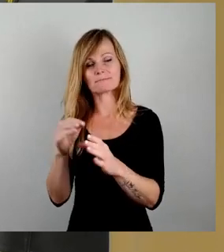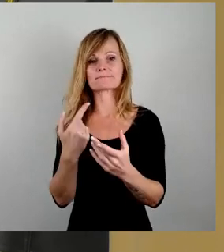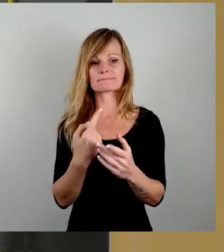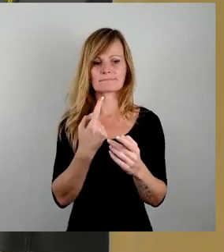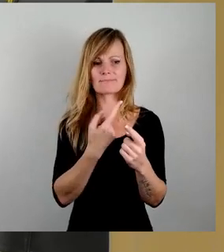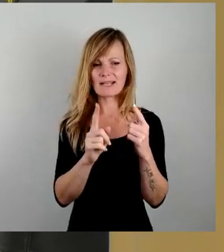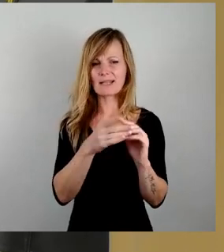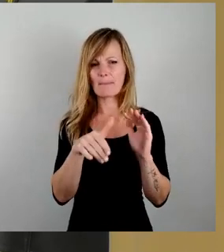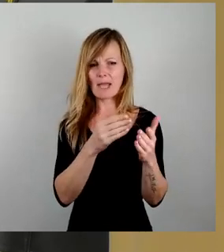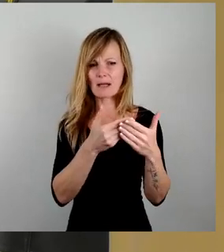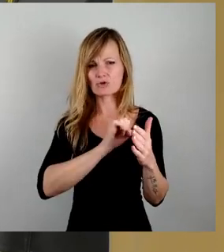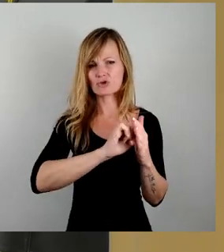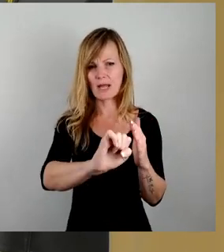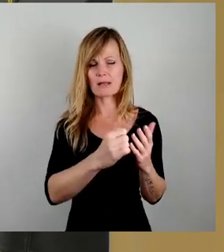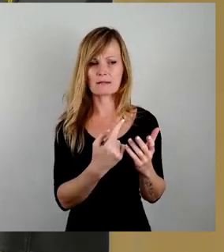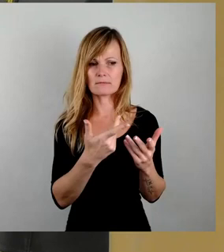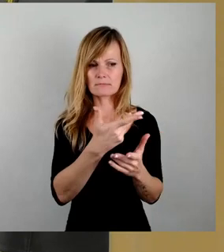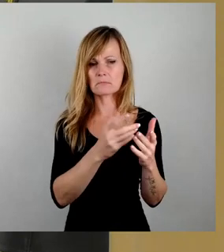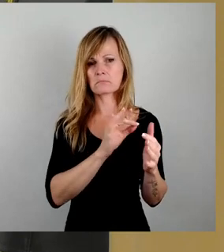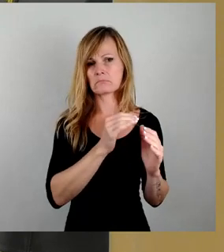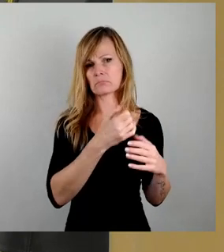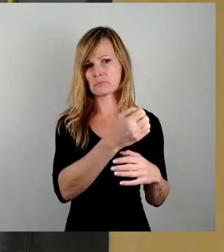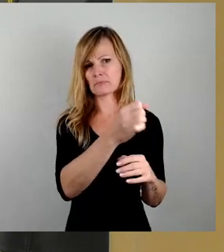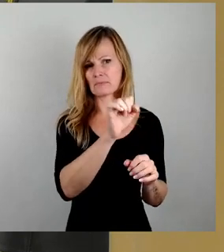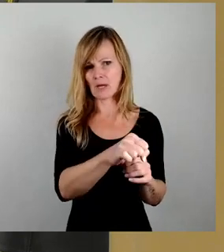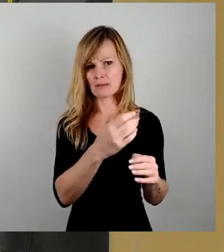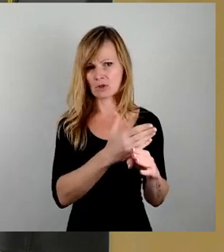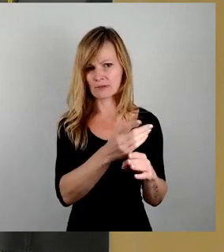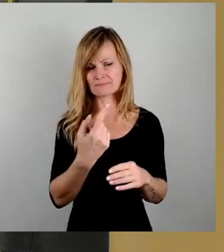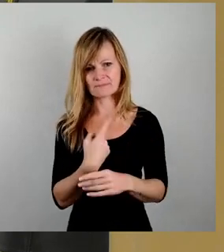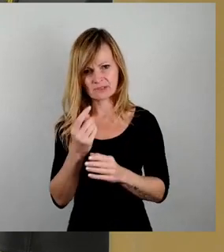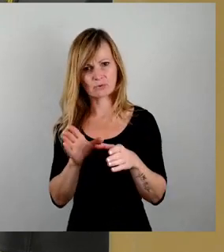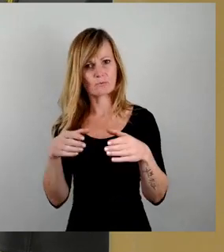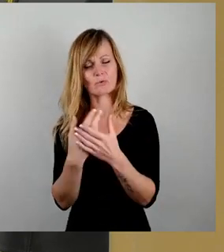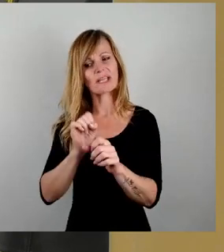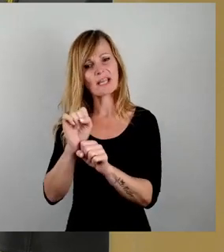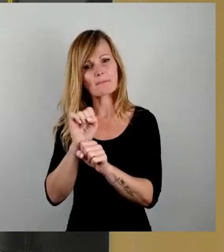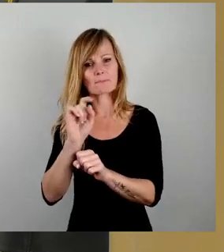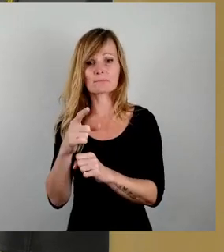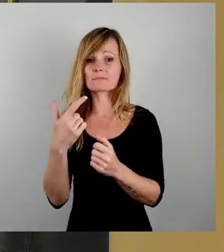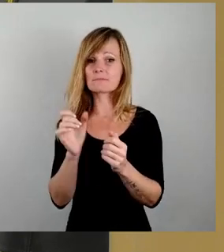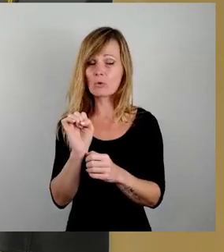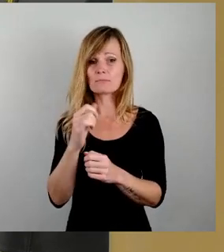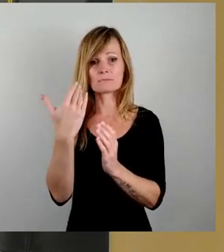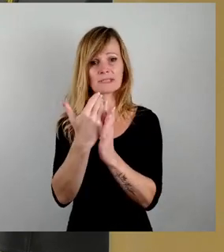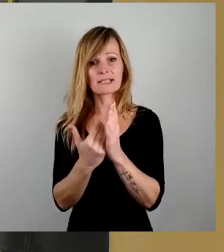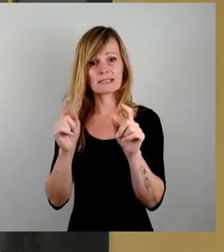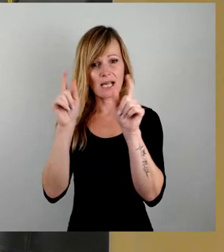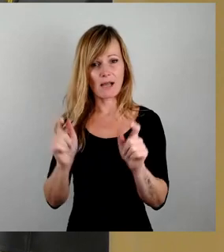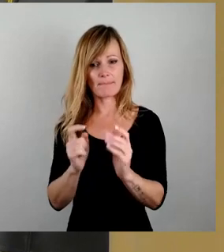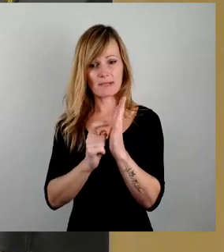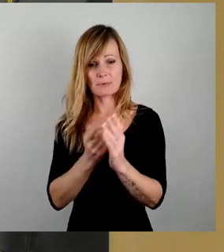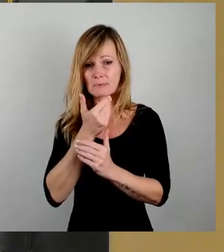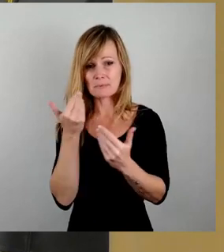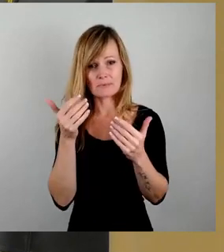als Kommunen auch selber kämpfen müssen, weil an mancher Stelle weder die gesetzlichen Rahmenbedingungen auch geregelt sind, noch die Schnittstellen